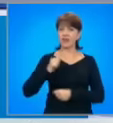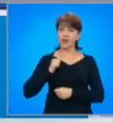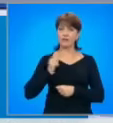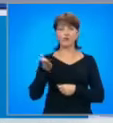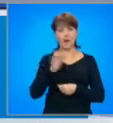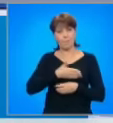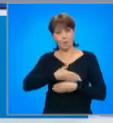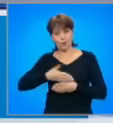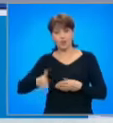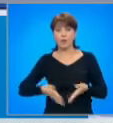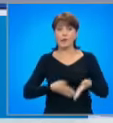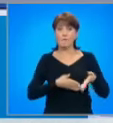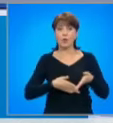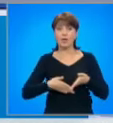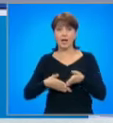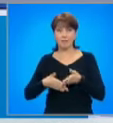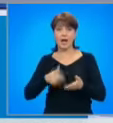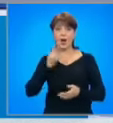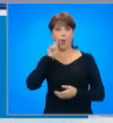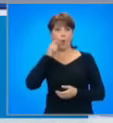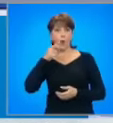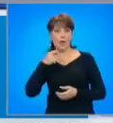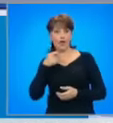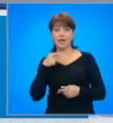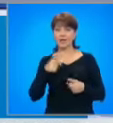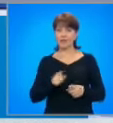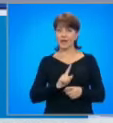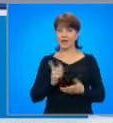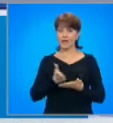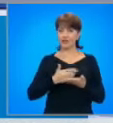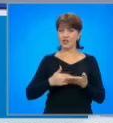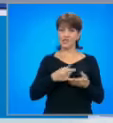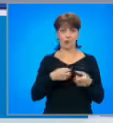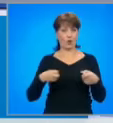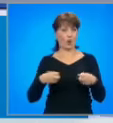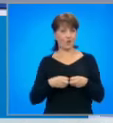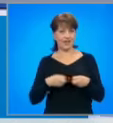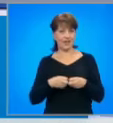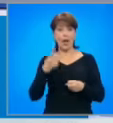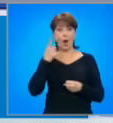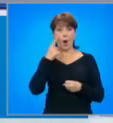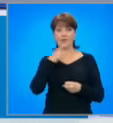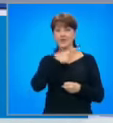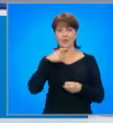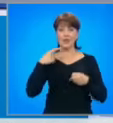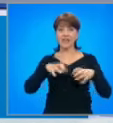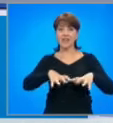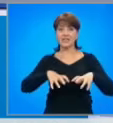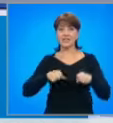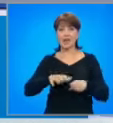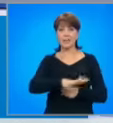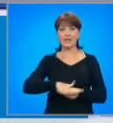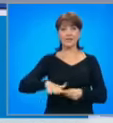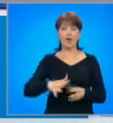да оказва подкрепа на Украина, но и че алиансът не е част от конфликта. Опитът на Русия да анексира територии е